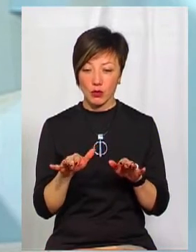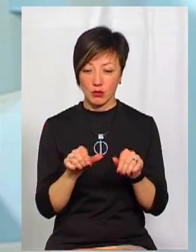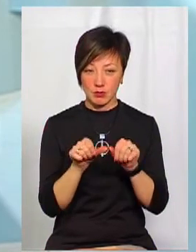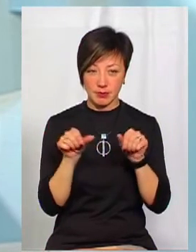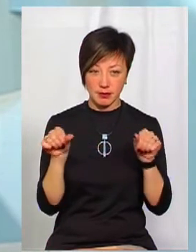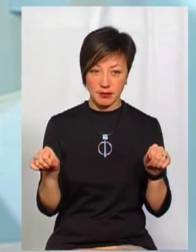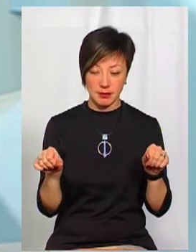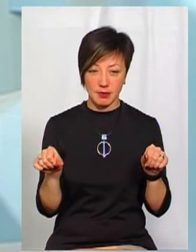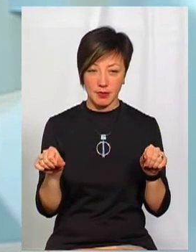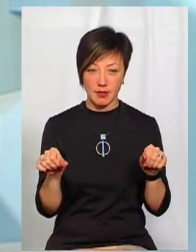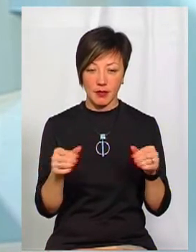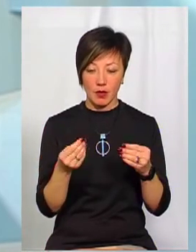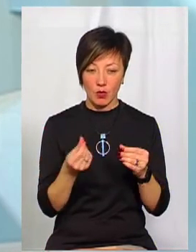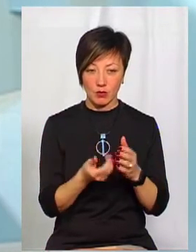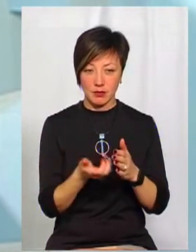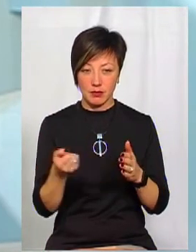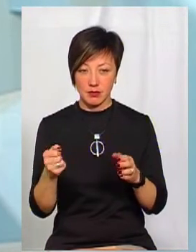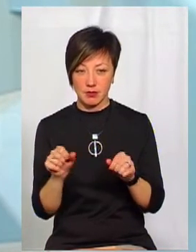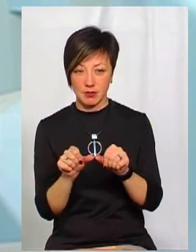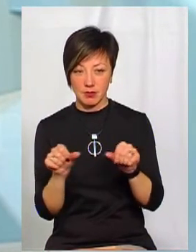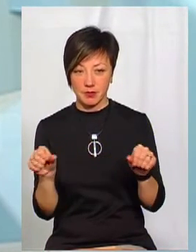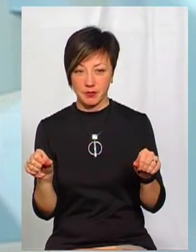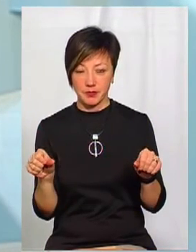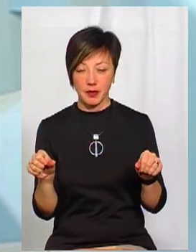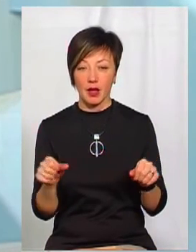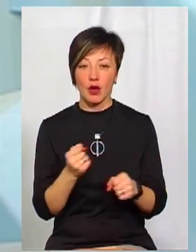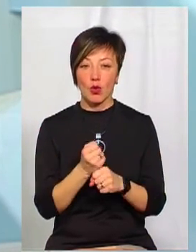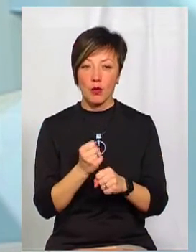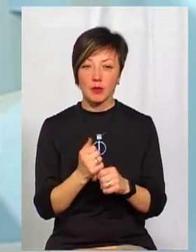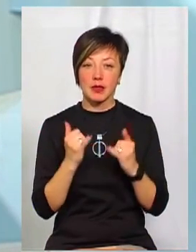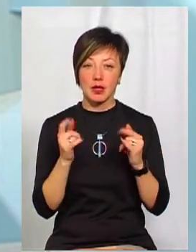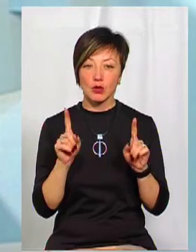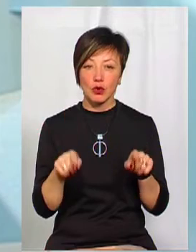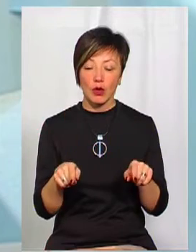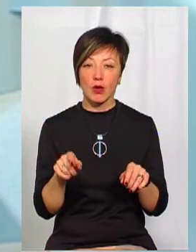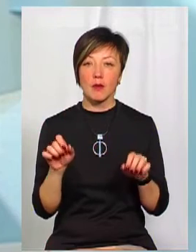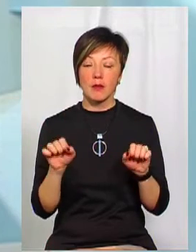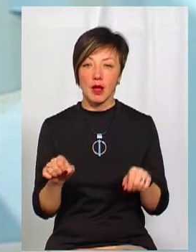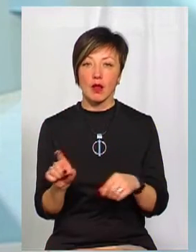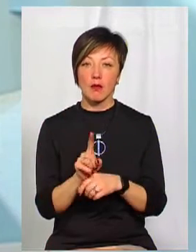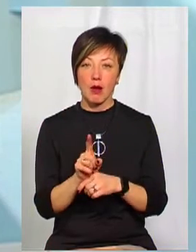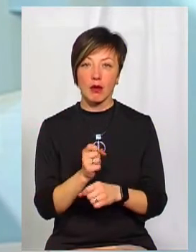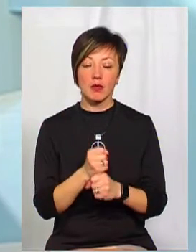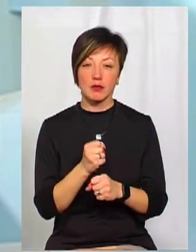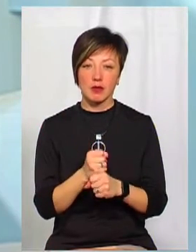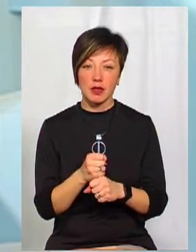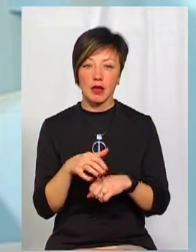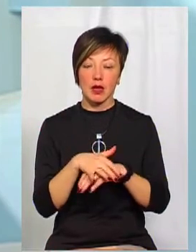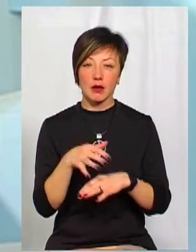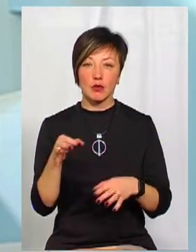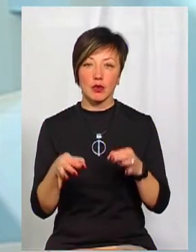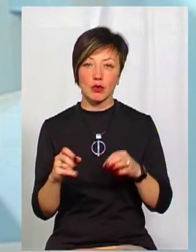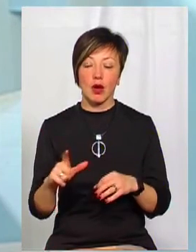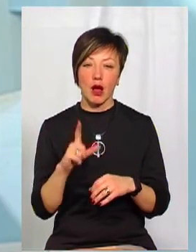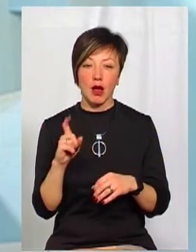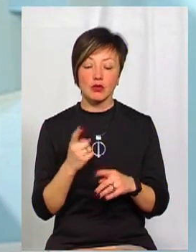від складової на газ. І все. Це робиться для того, щоб міг нормально функціонувати ринок